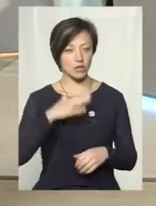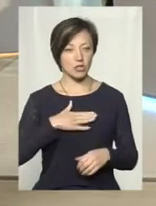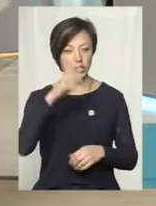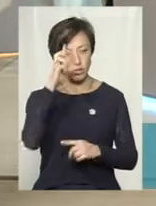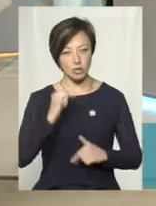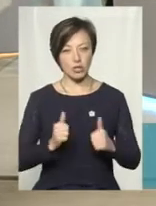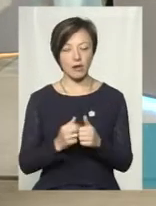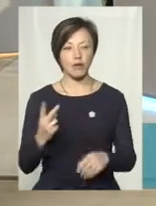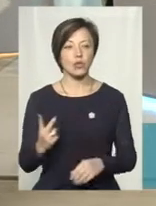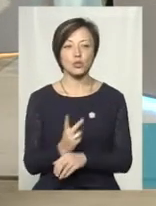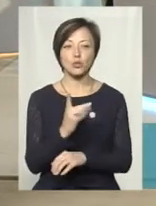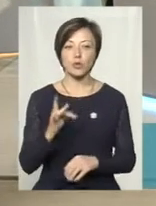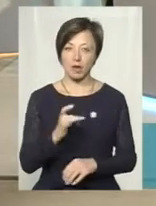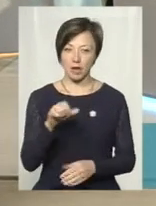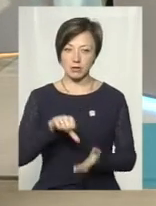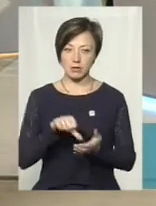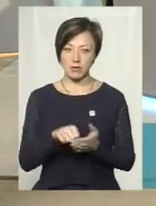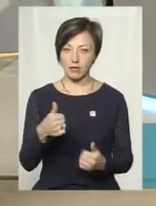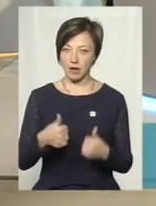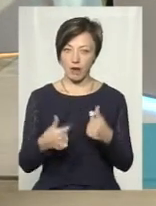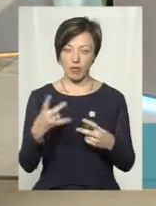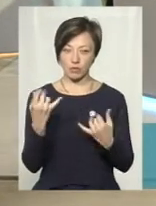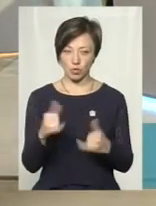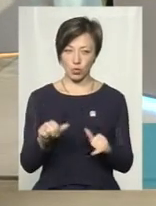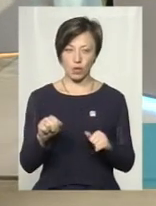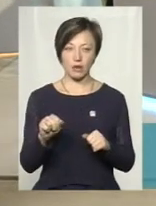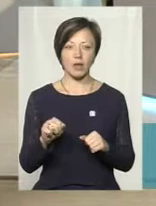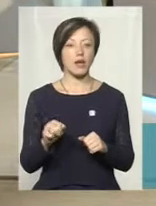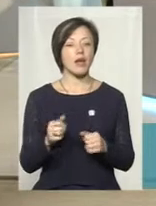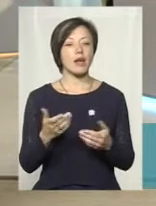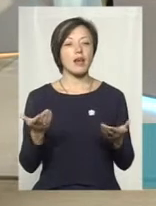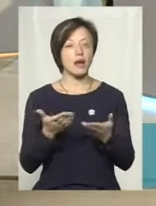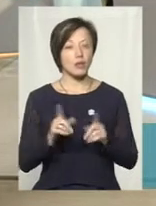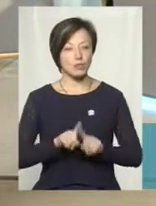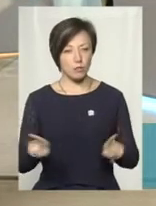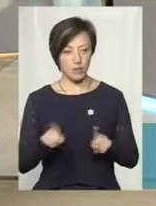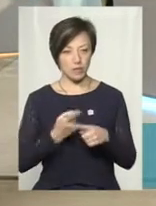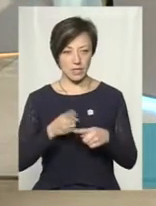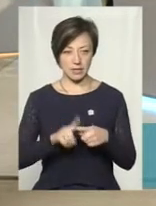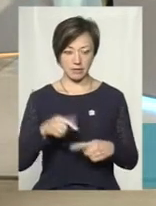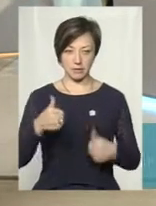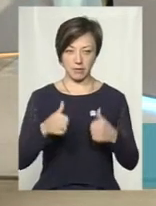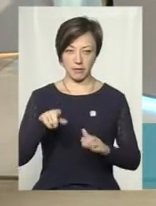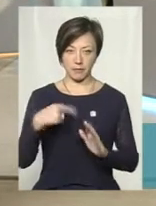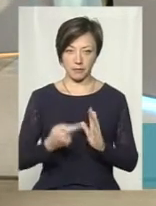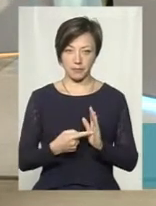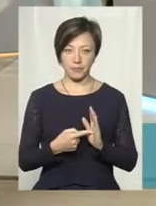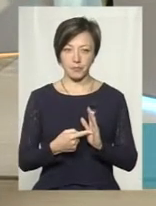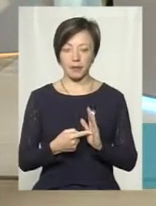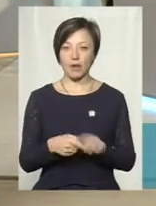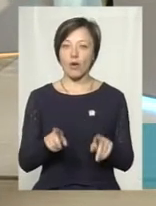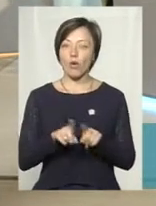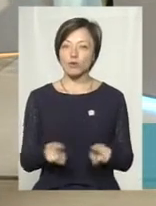лише вдруге взяла участь в іграх нескорених. Отже, які особливості цих змагань? Особливості полягає в тому,